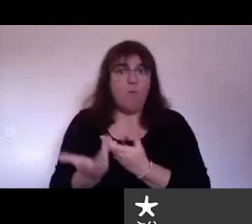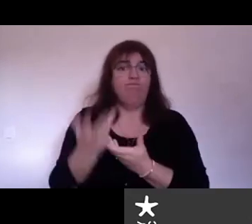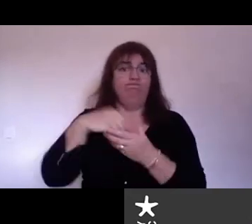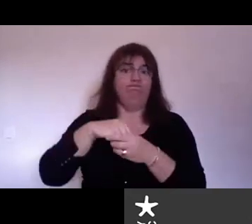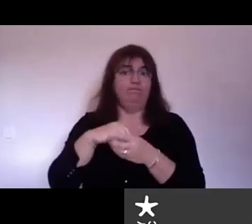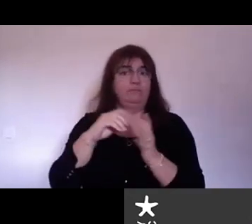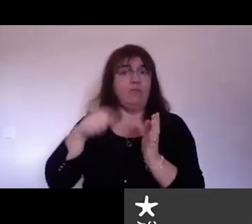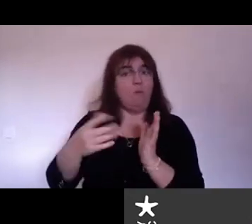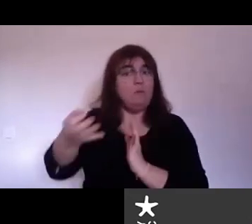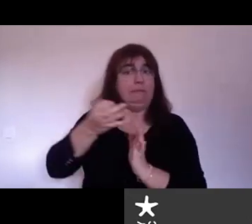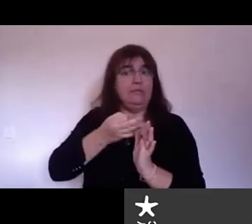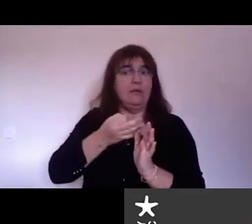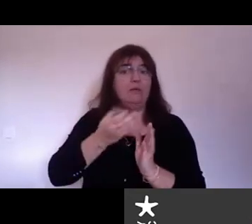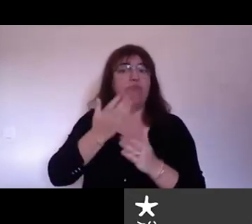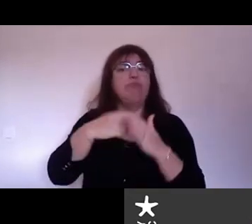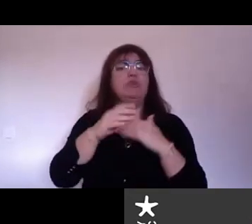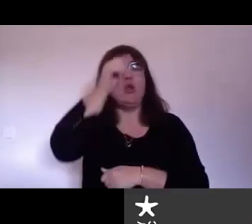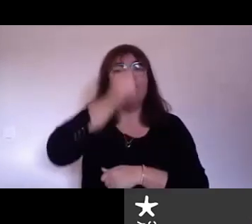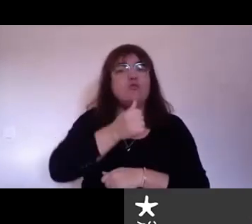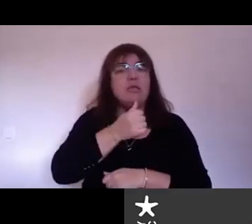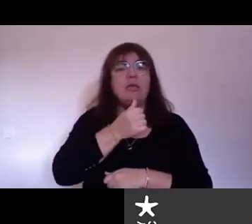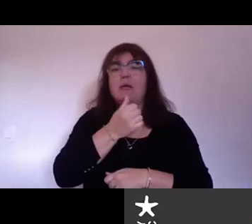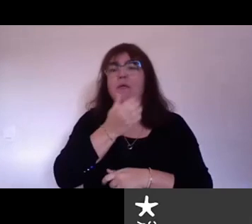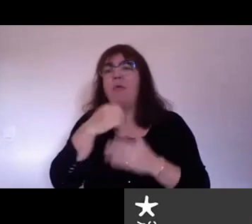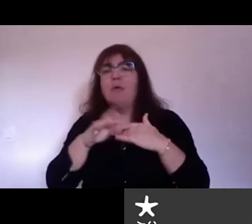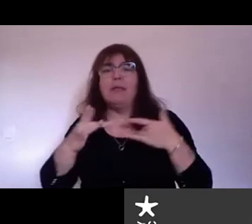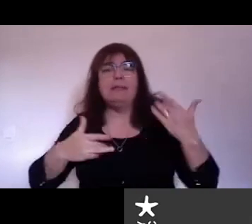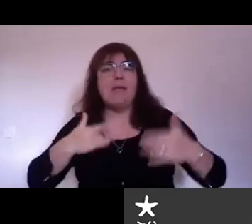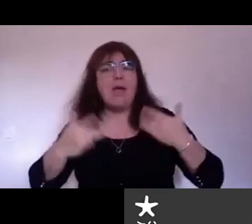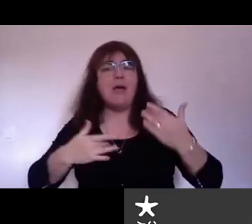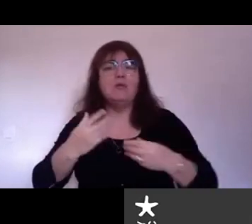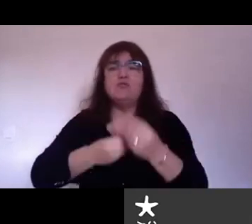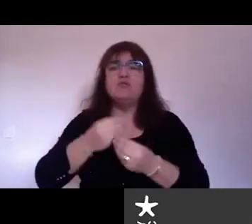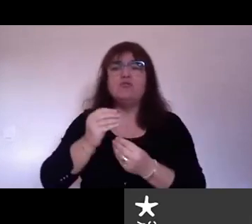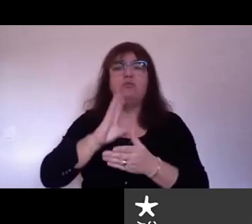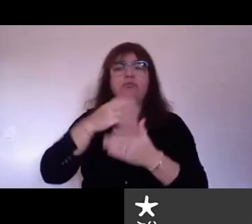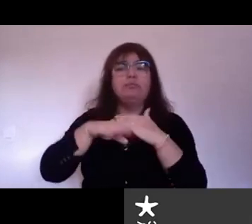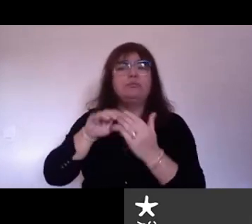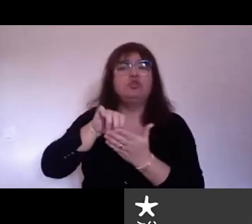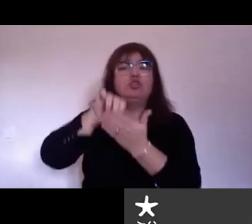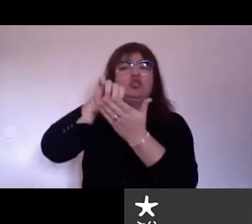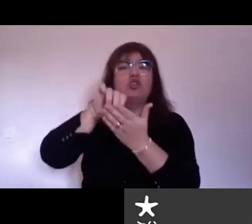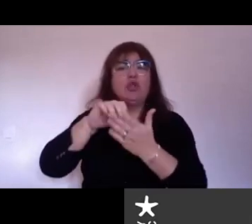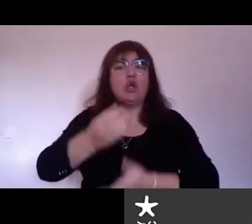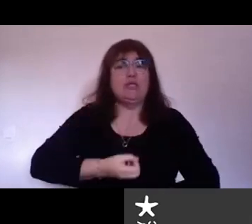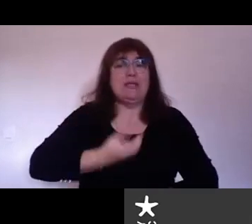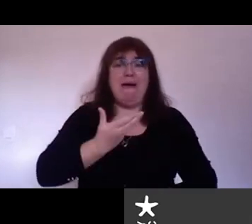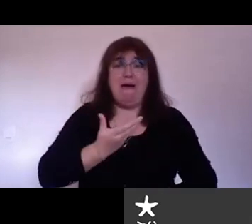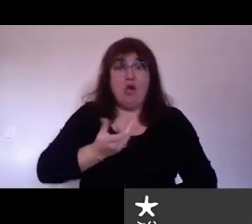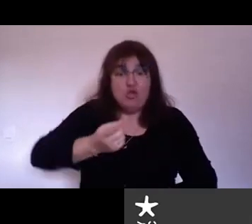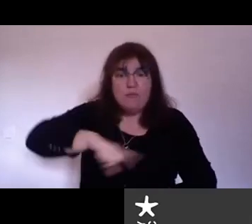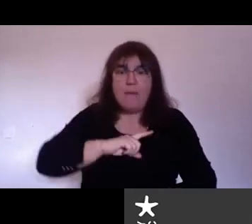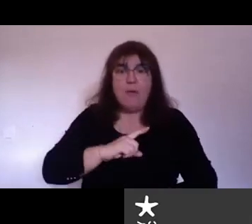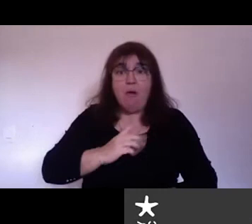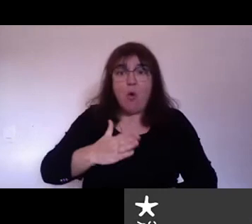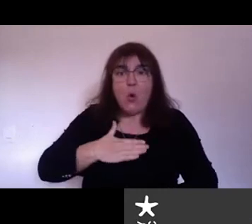dans les musées en particulier, mais dans le théâtre, dans les centres d'art, on est toujours très, très heureux d'avoir des retours,